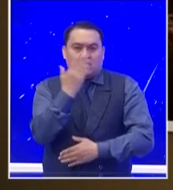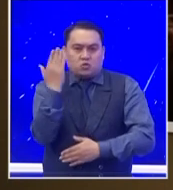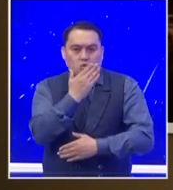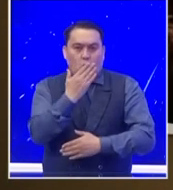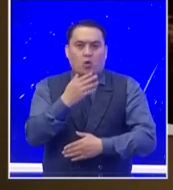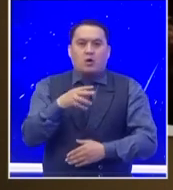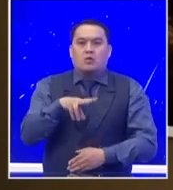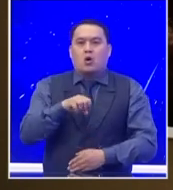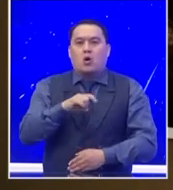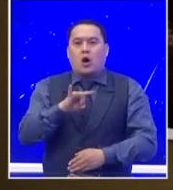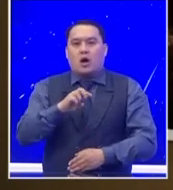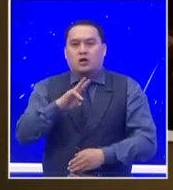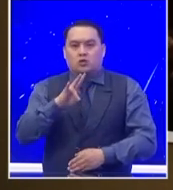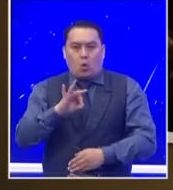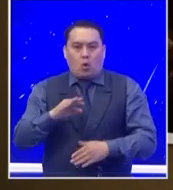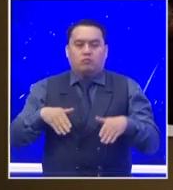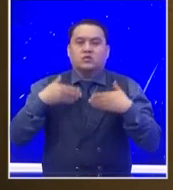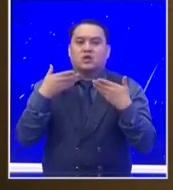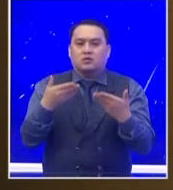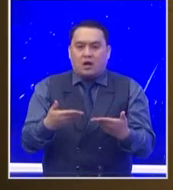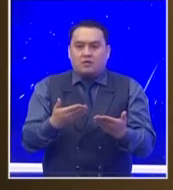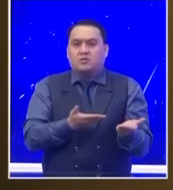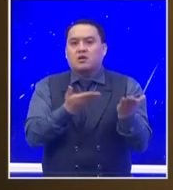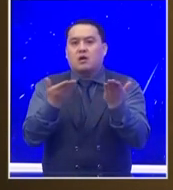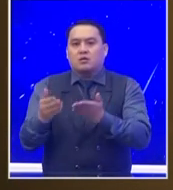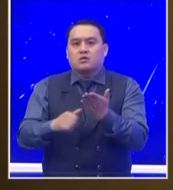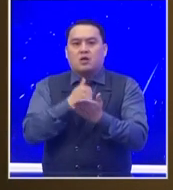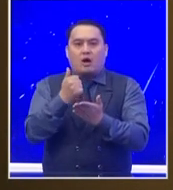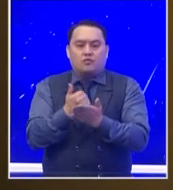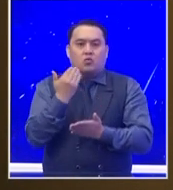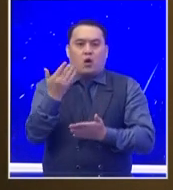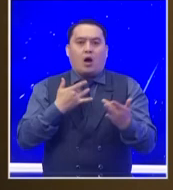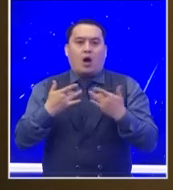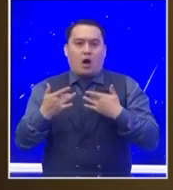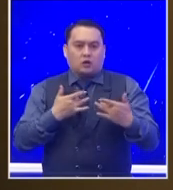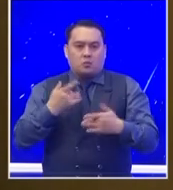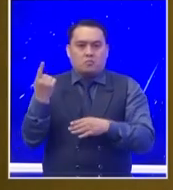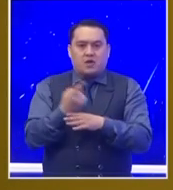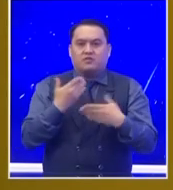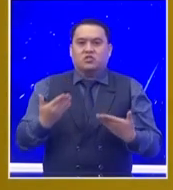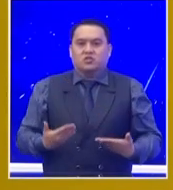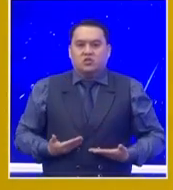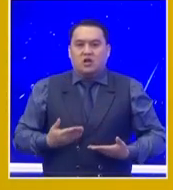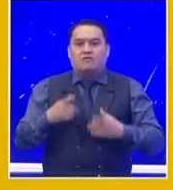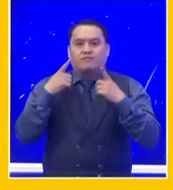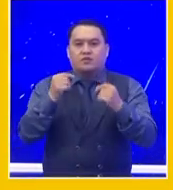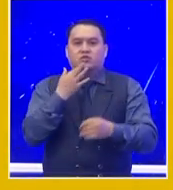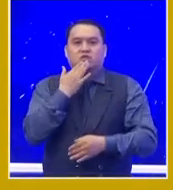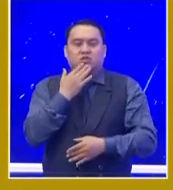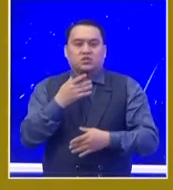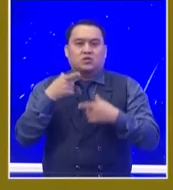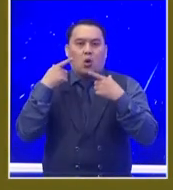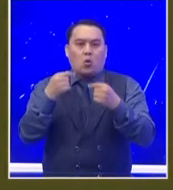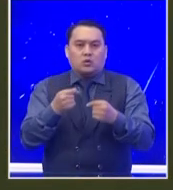кинофестивале в Локарно. Представлять работу Шарипа Уразбаева пригласила и главную героиню – Это первый в жизни выезд Мируэрт за рубеж.